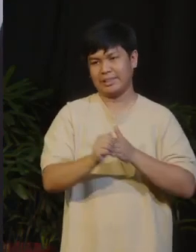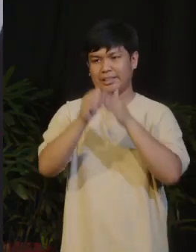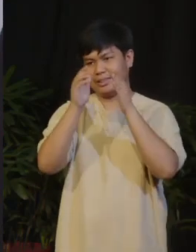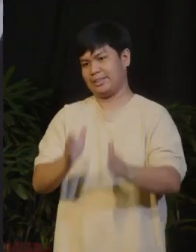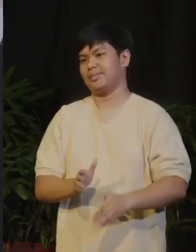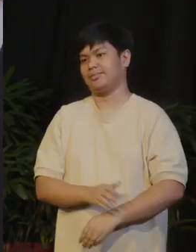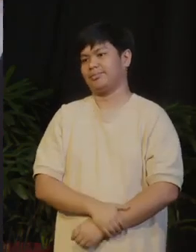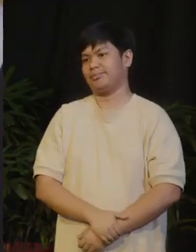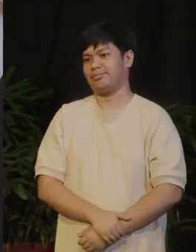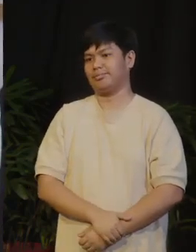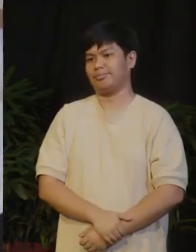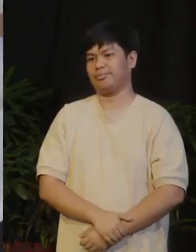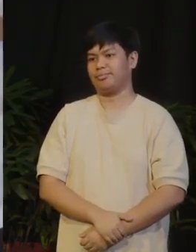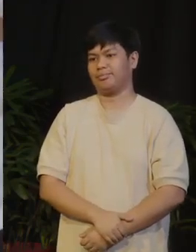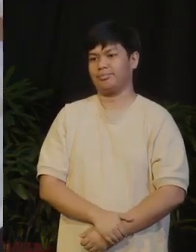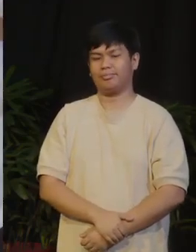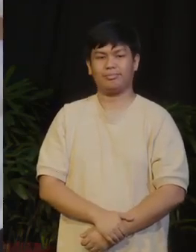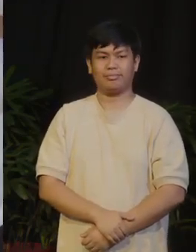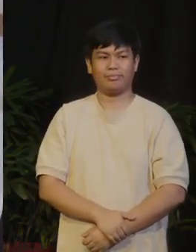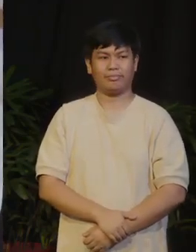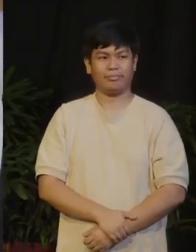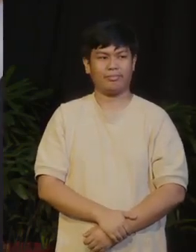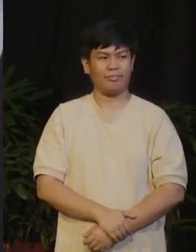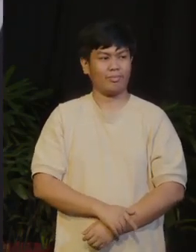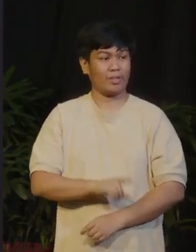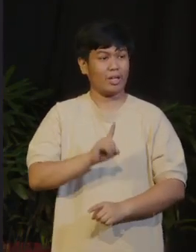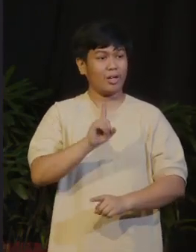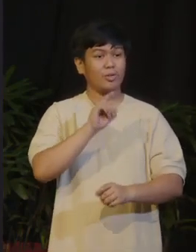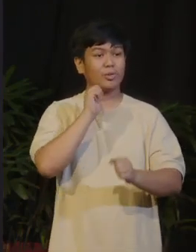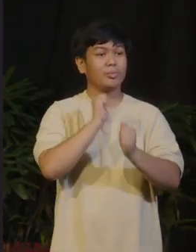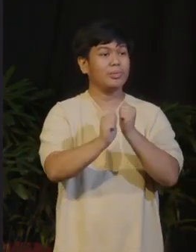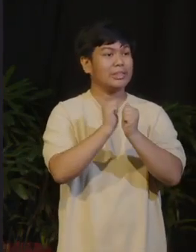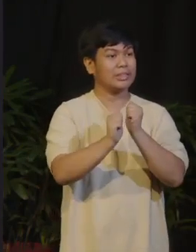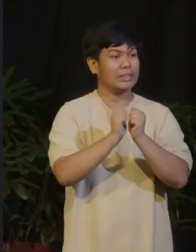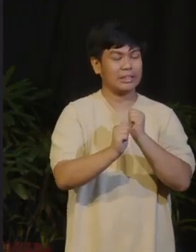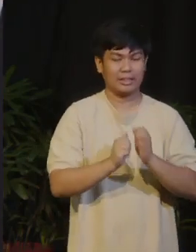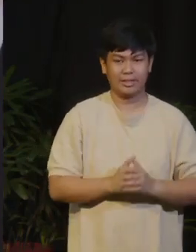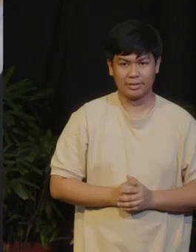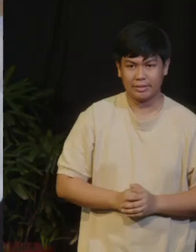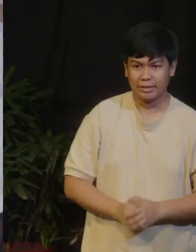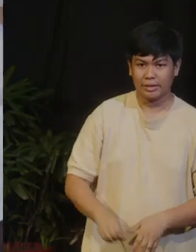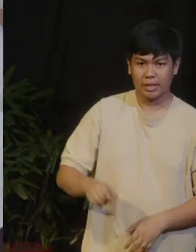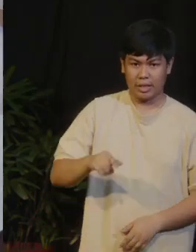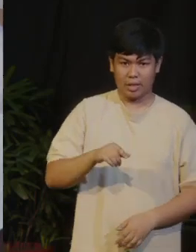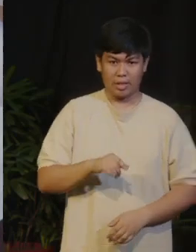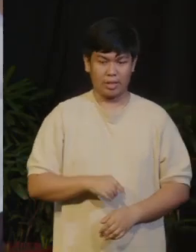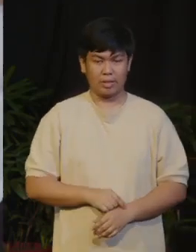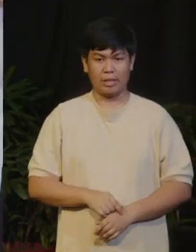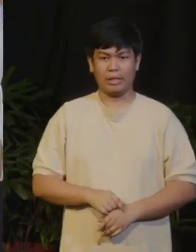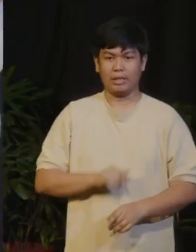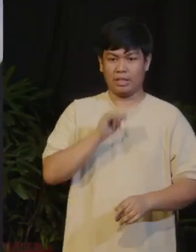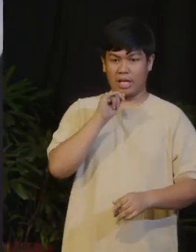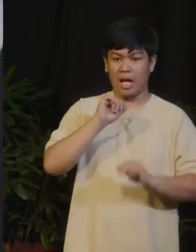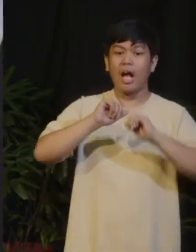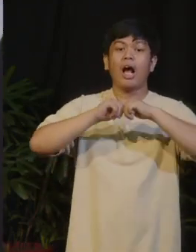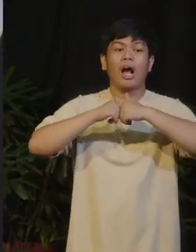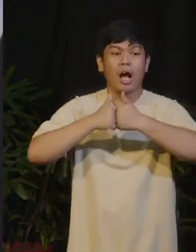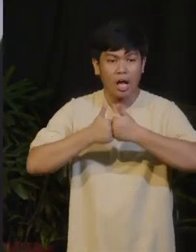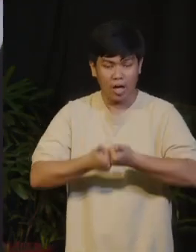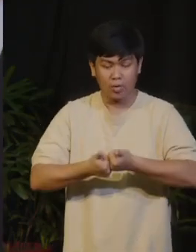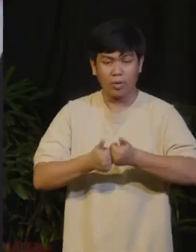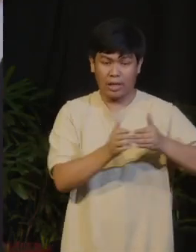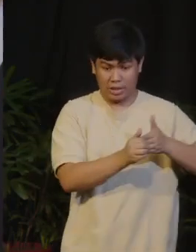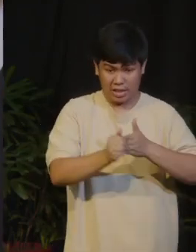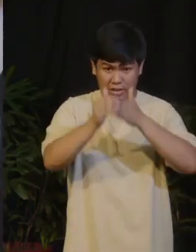Sa konteksto ng talatang ito, ang ibig sabihin nito ay ito, hindi maaaring humusga ng malinaw at patas